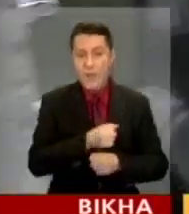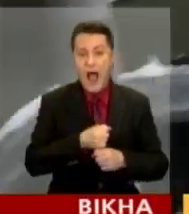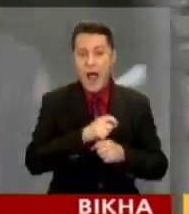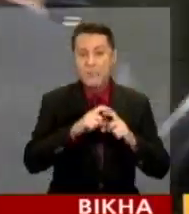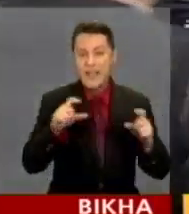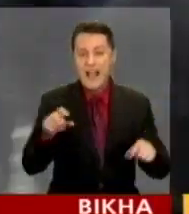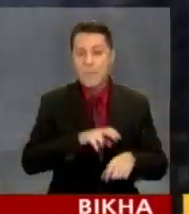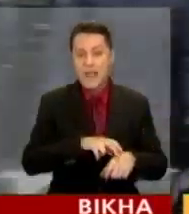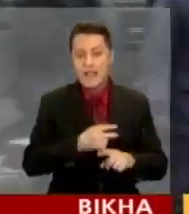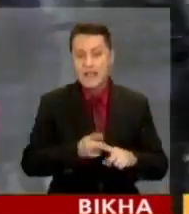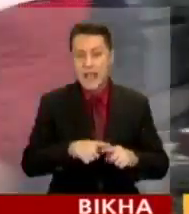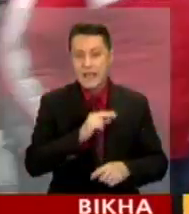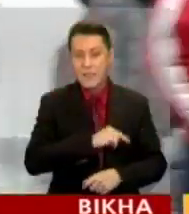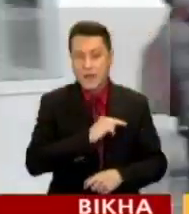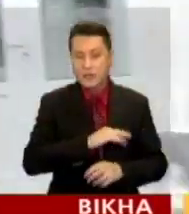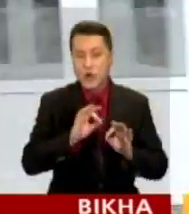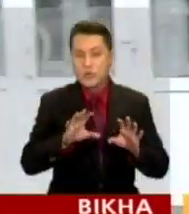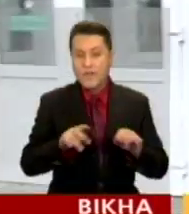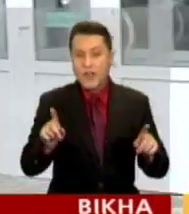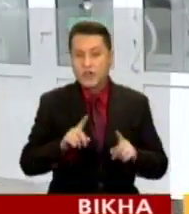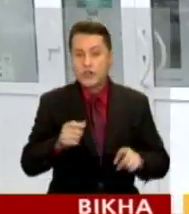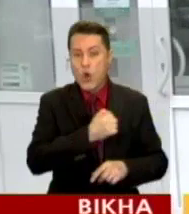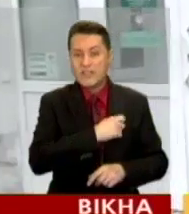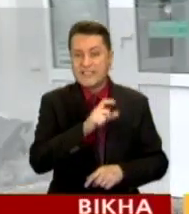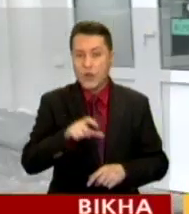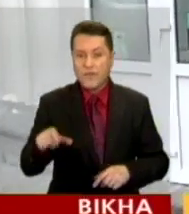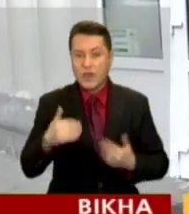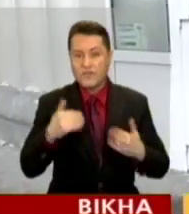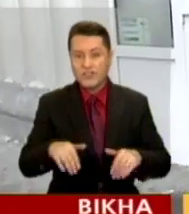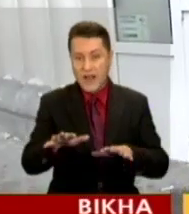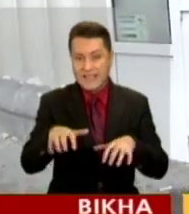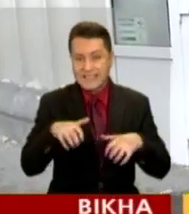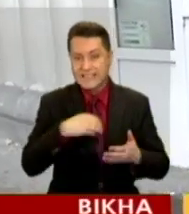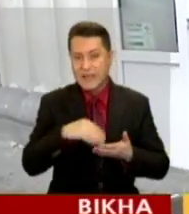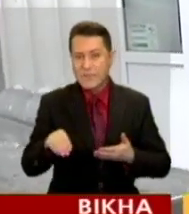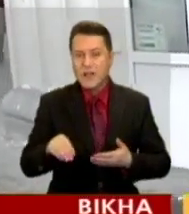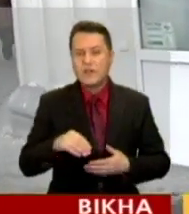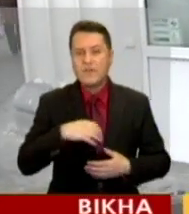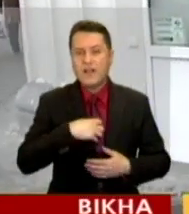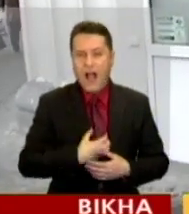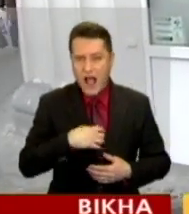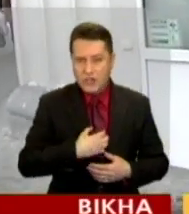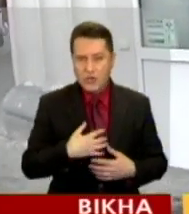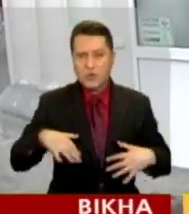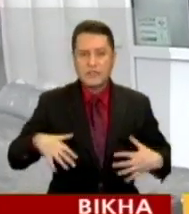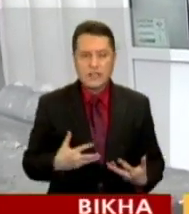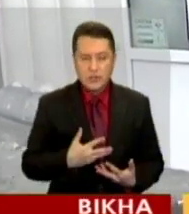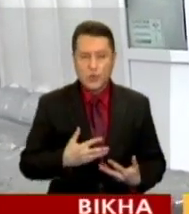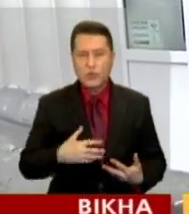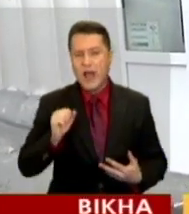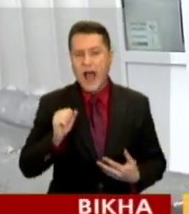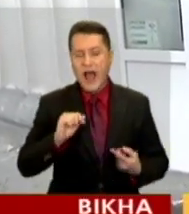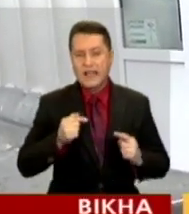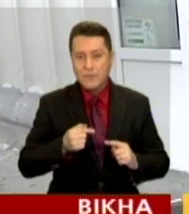які там працюють, нам розповіли, що силовики тут вже скупили всі засоби від кашлю, застуди, антибіотики. І